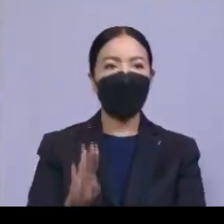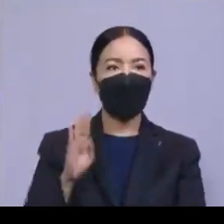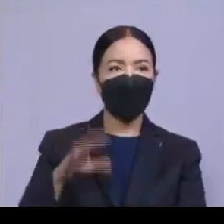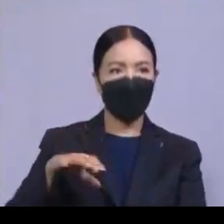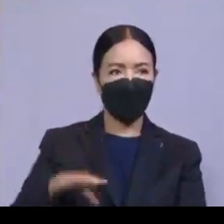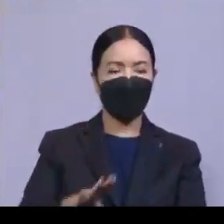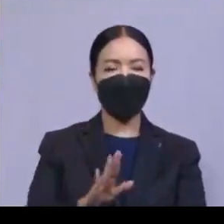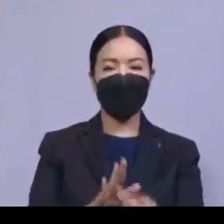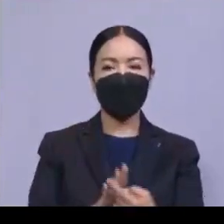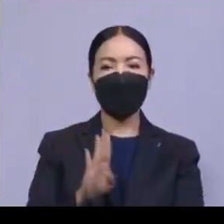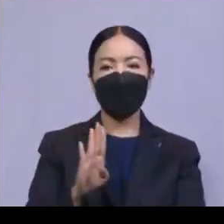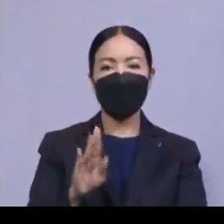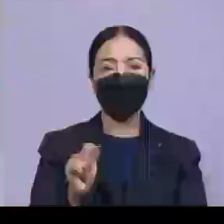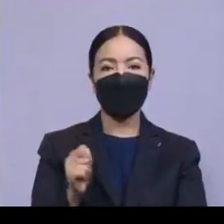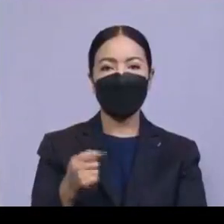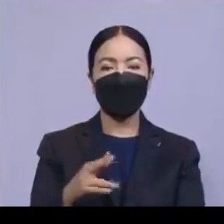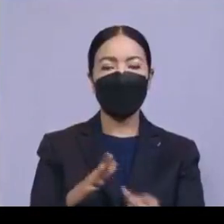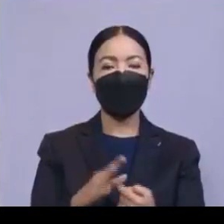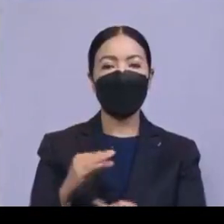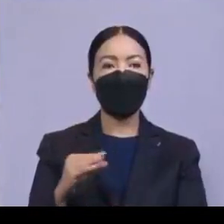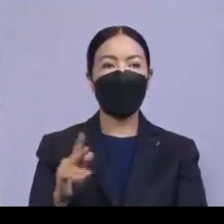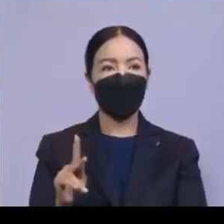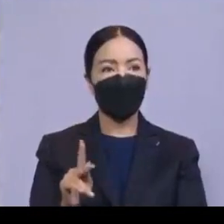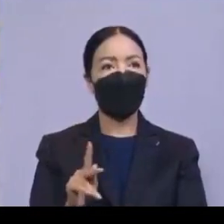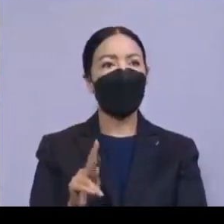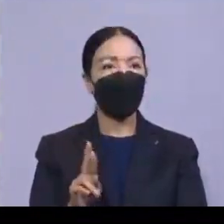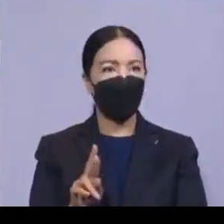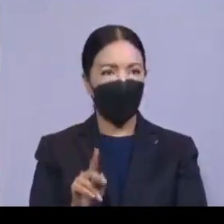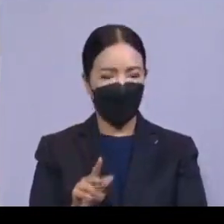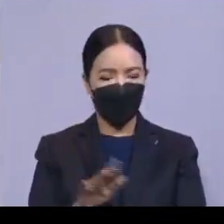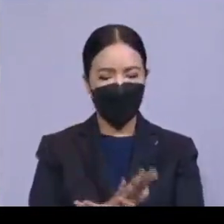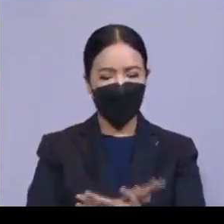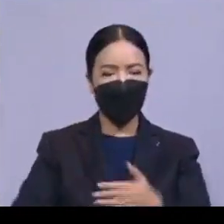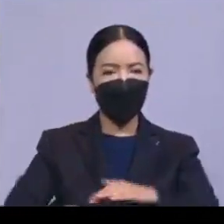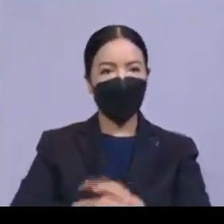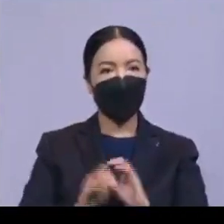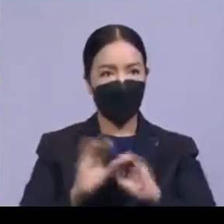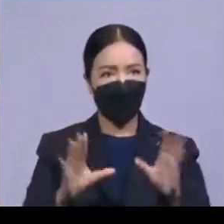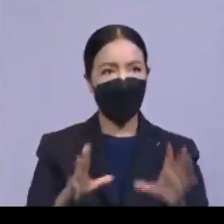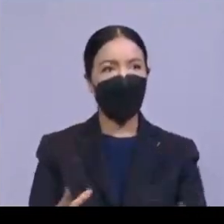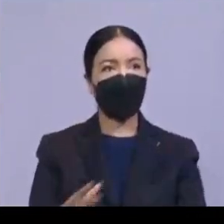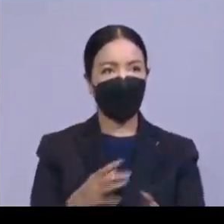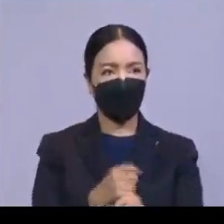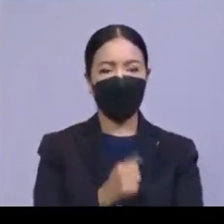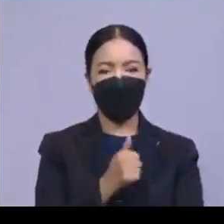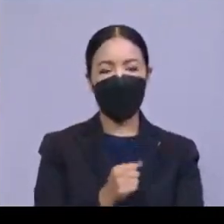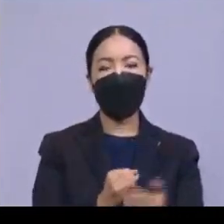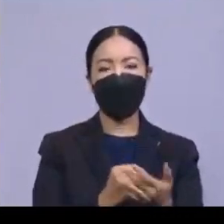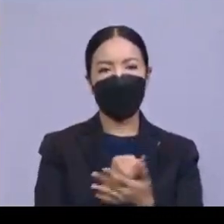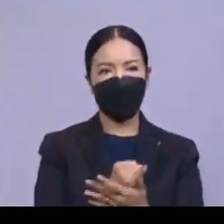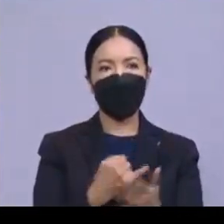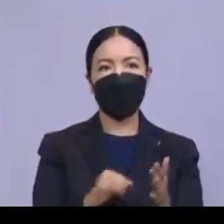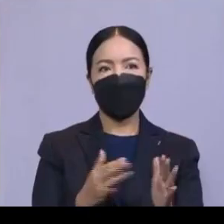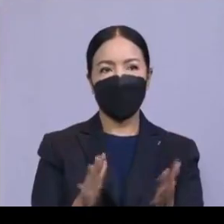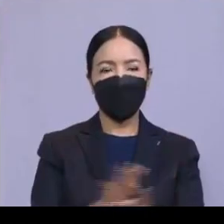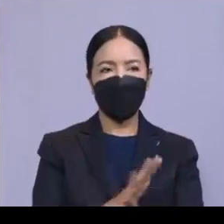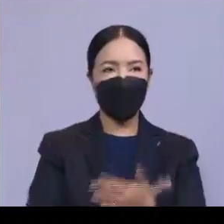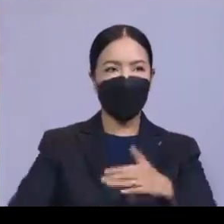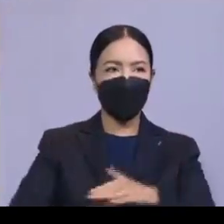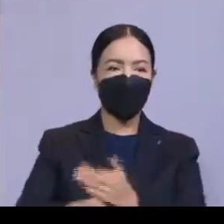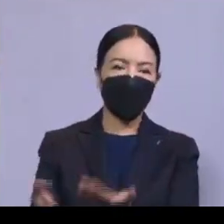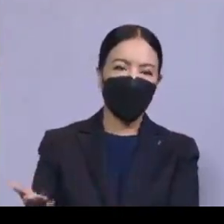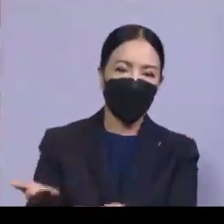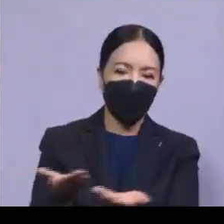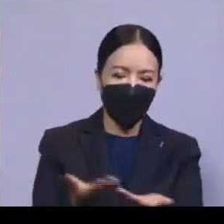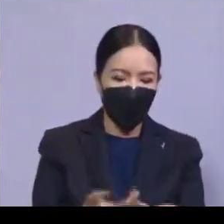สหกรรมพัทลุงและเขาก็บอกว่าอันนี้แหละเป็นเอกสารชัดเจนว่าสรุปไม่เข้าข่ายกักตุนเพราะว่ามีหน้ากากหน้า